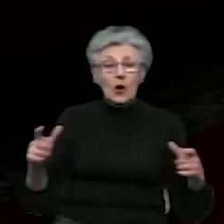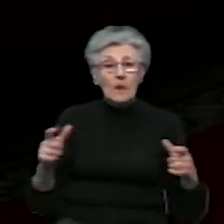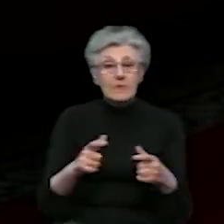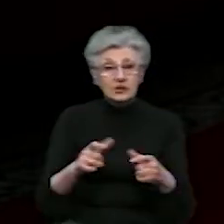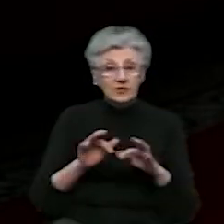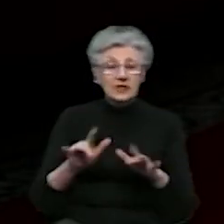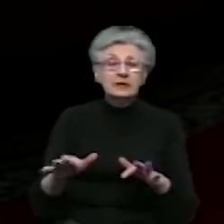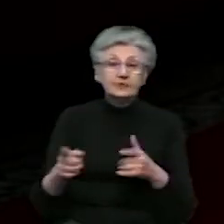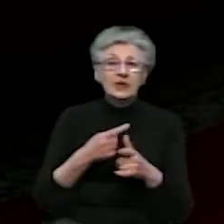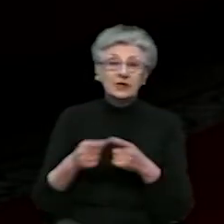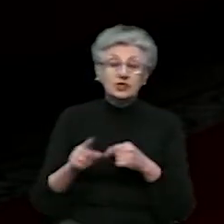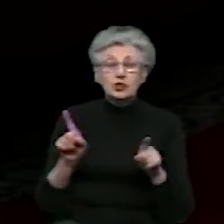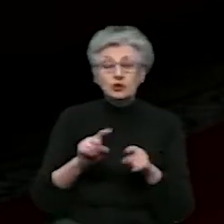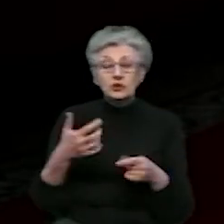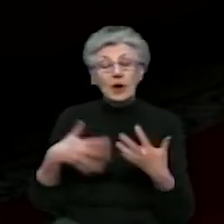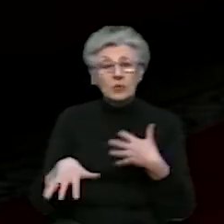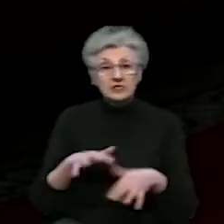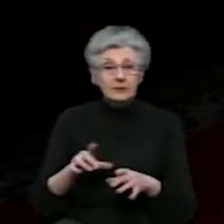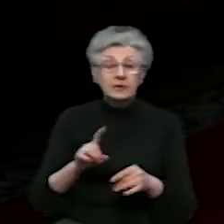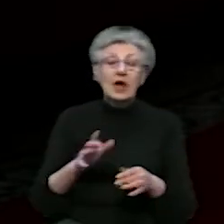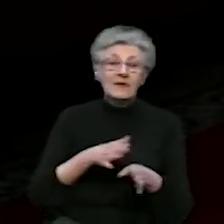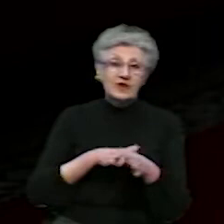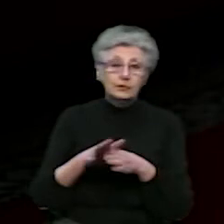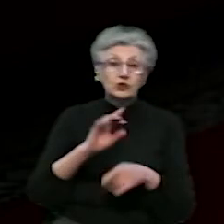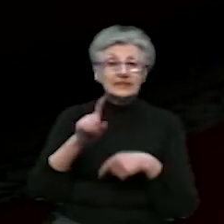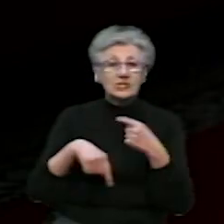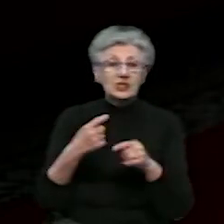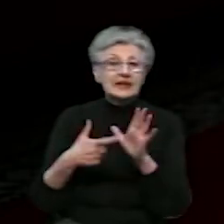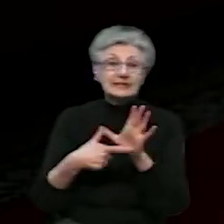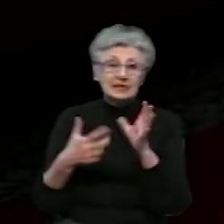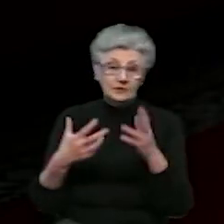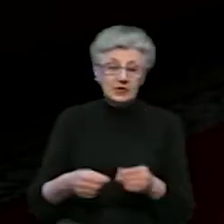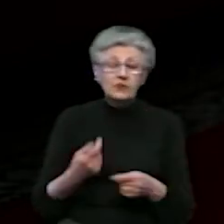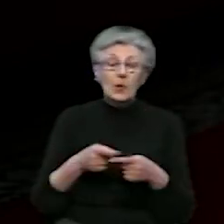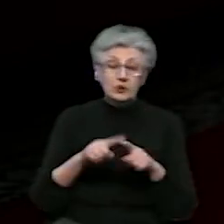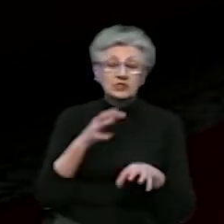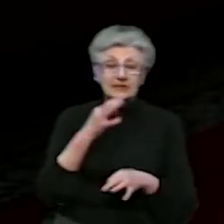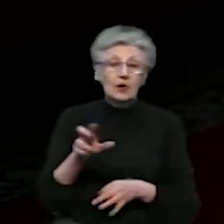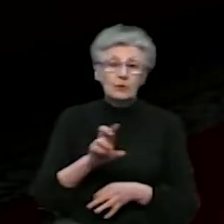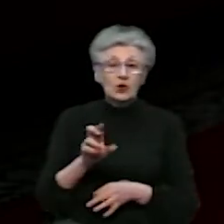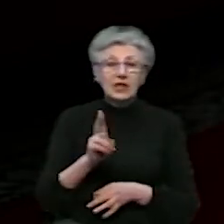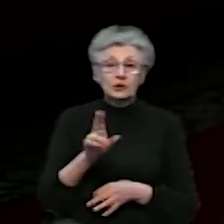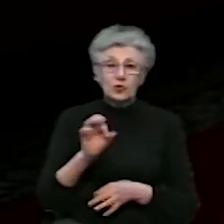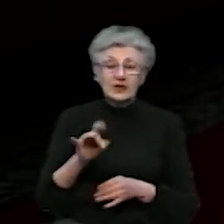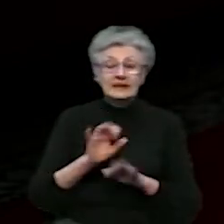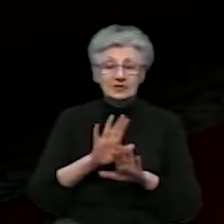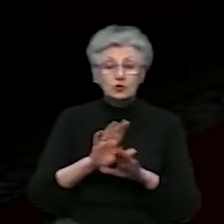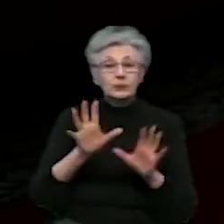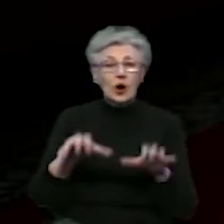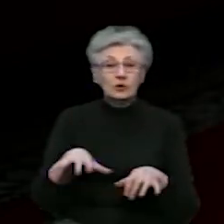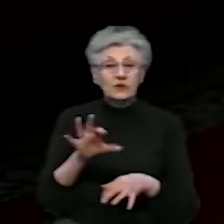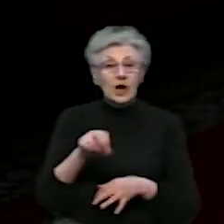вже щось послабити, відбудеться через 7 днів. Про це нам сказав Богдан Ковалюк, заступник голови ОДА, у